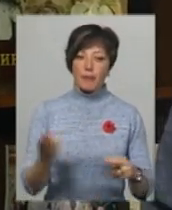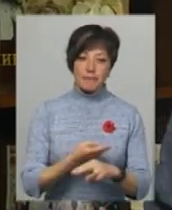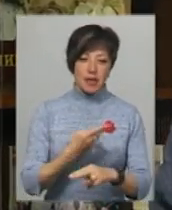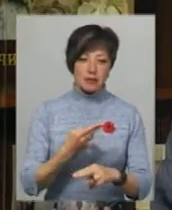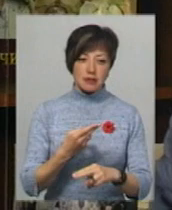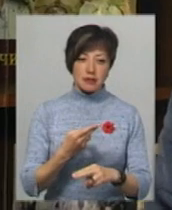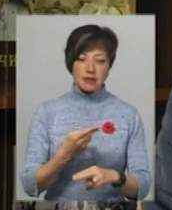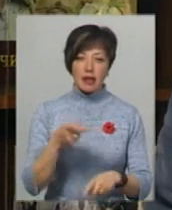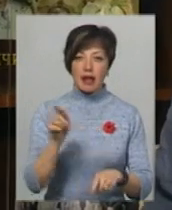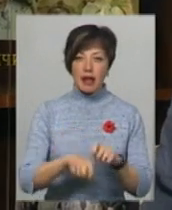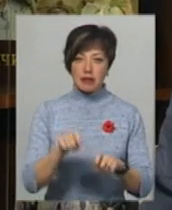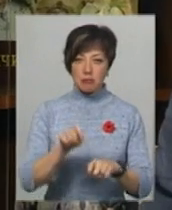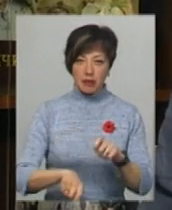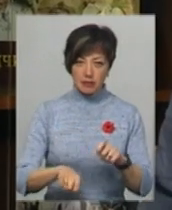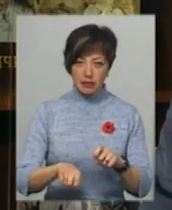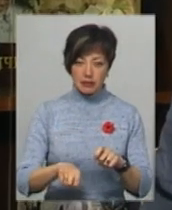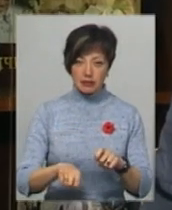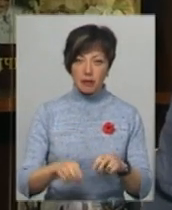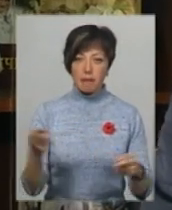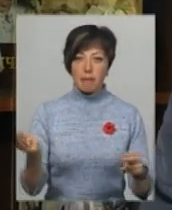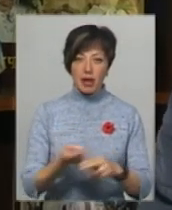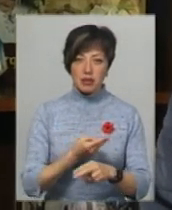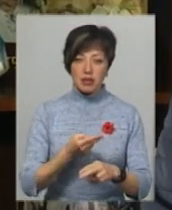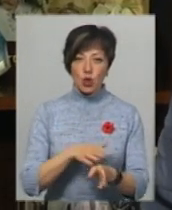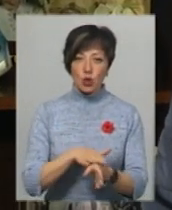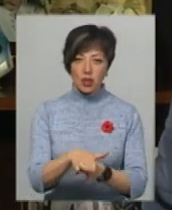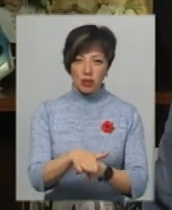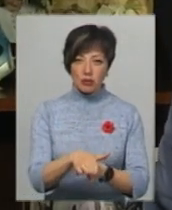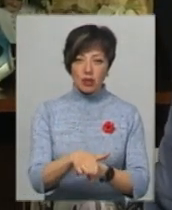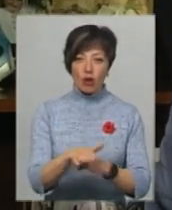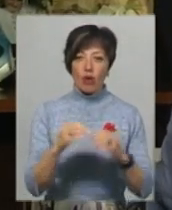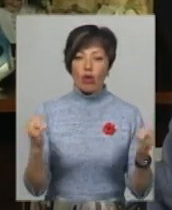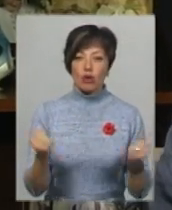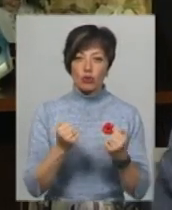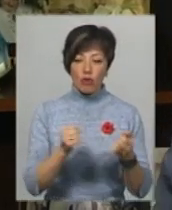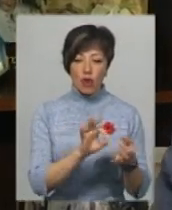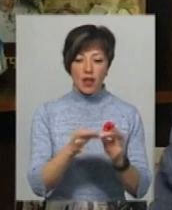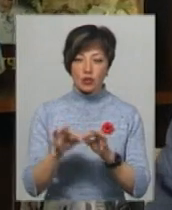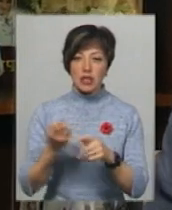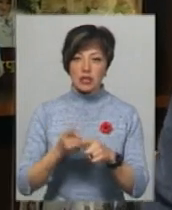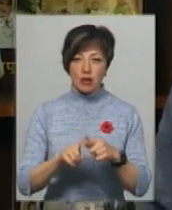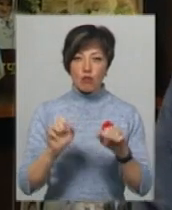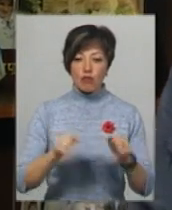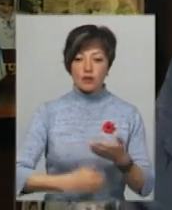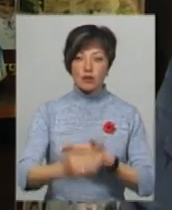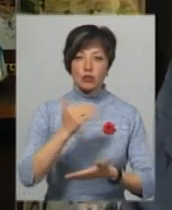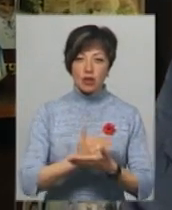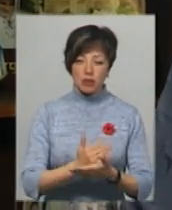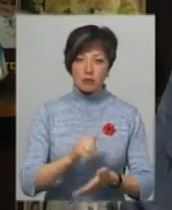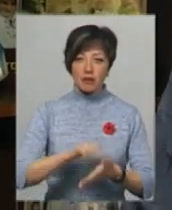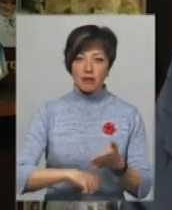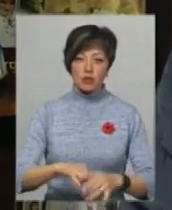проходження ветсанекспертизи, без дотримання холодового ланцюга, а це може в кінці кінців привести до